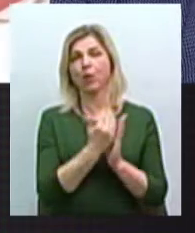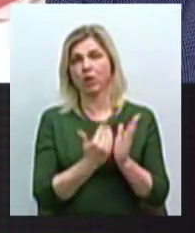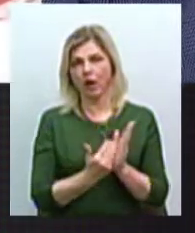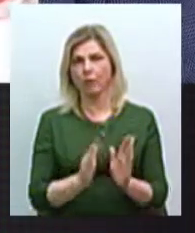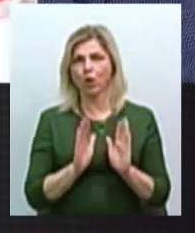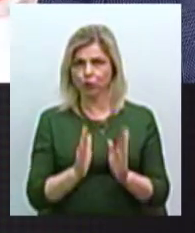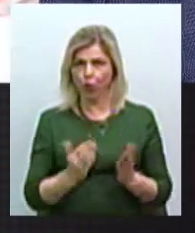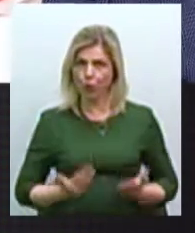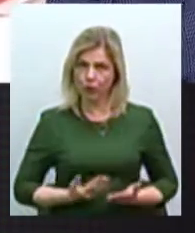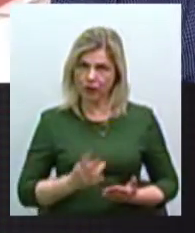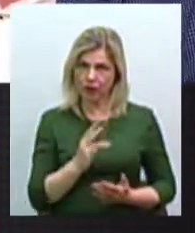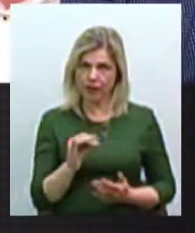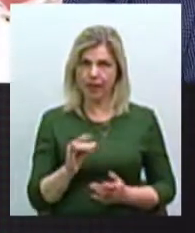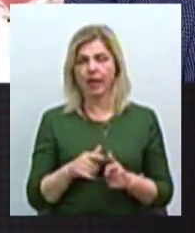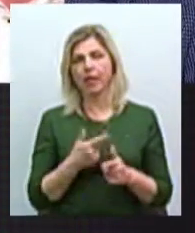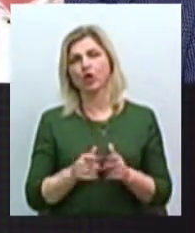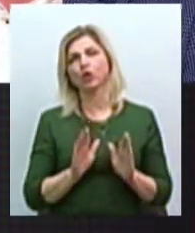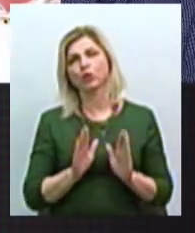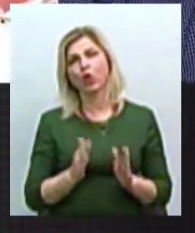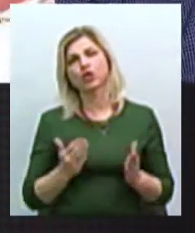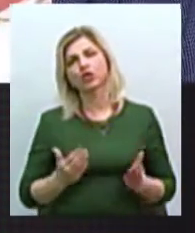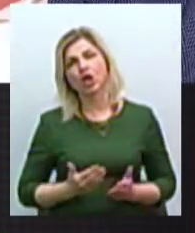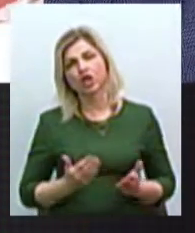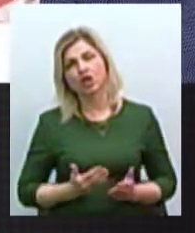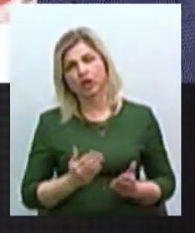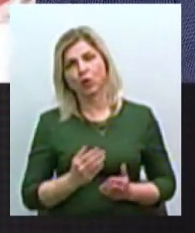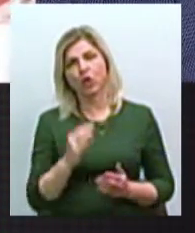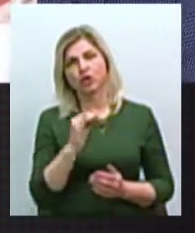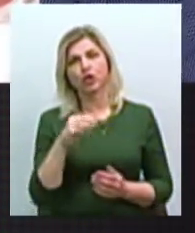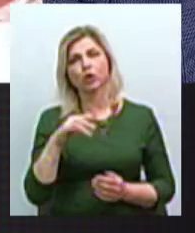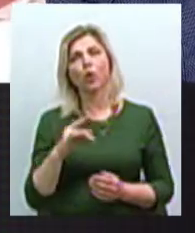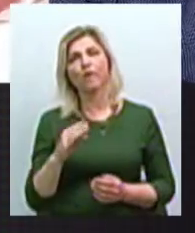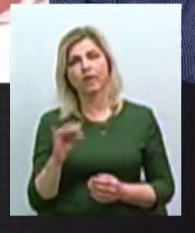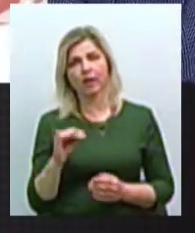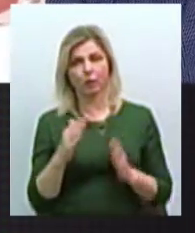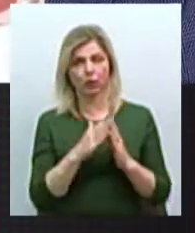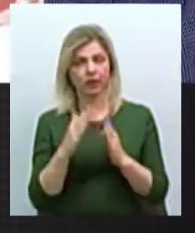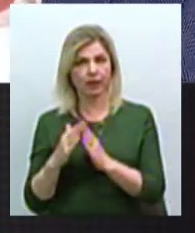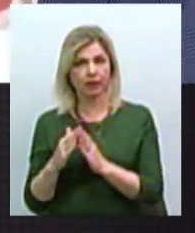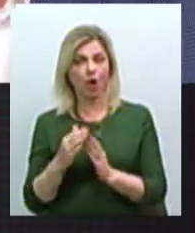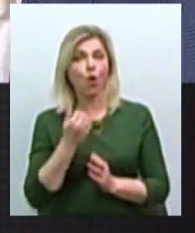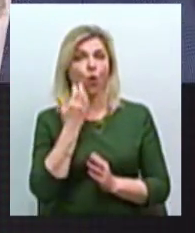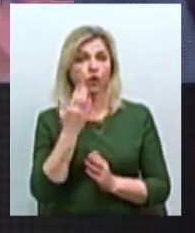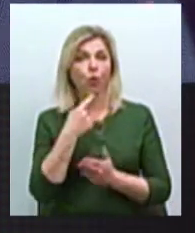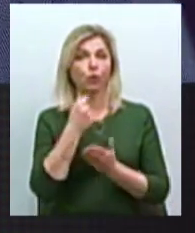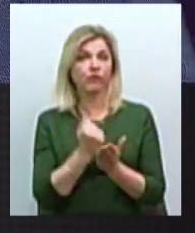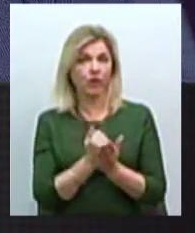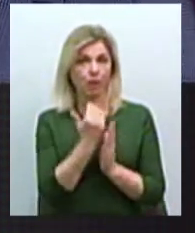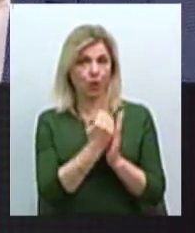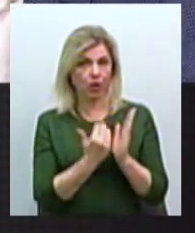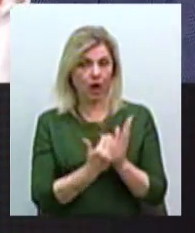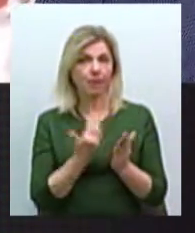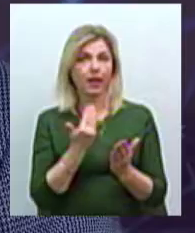тільки комунальні, це чи тільки житлові будинки, тобто направлені? Коли приймалася програма, її автор